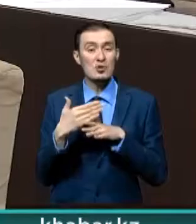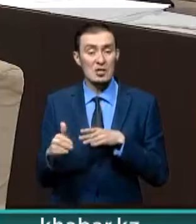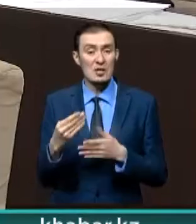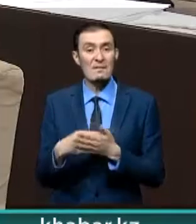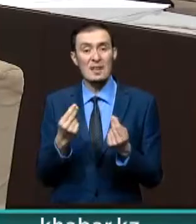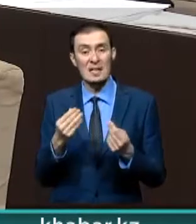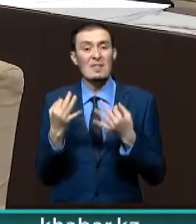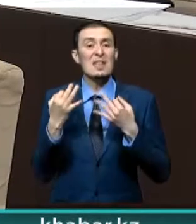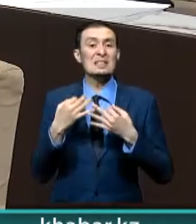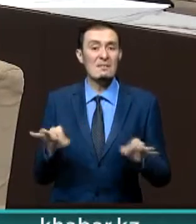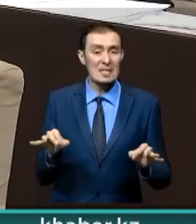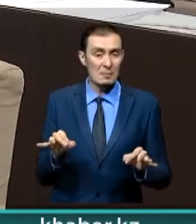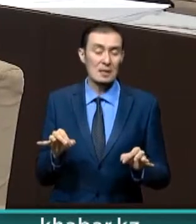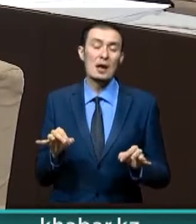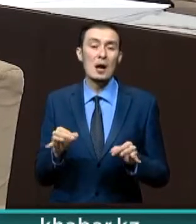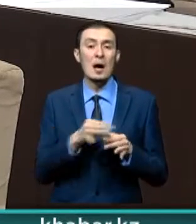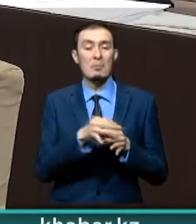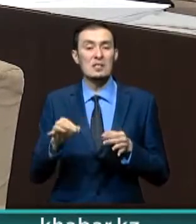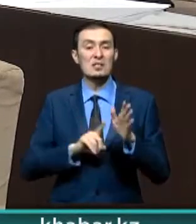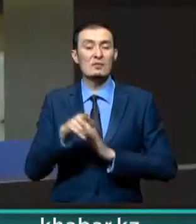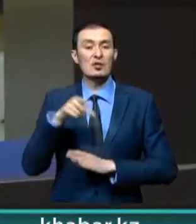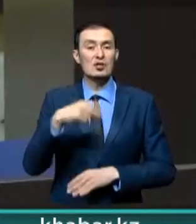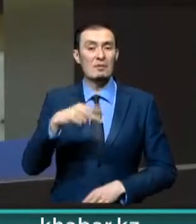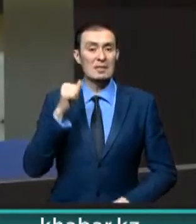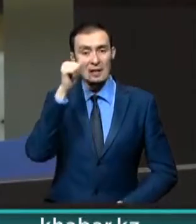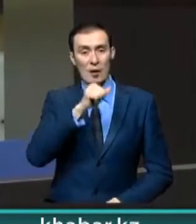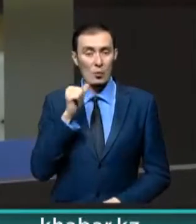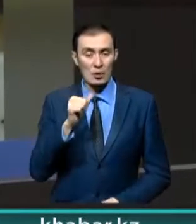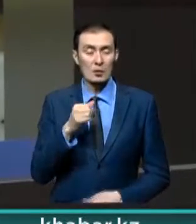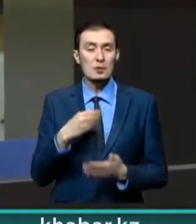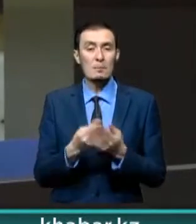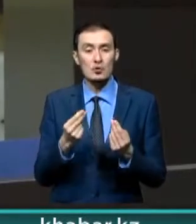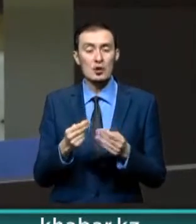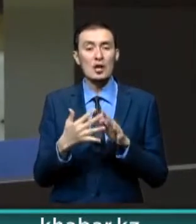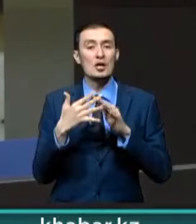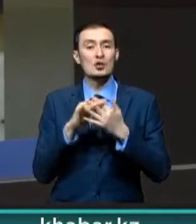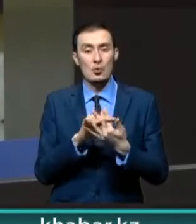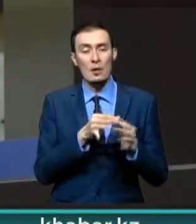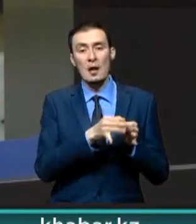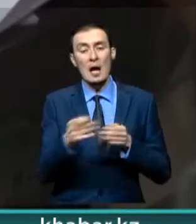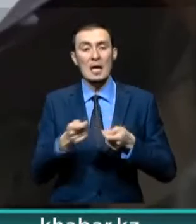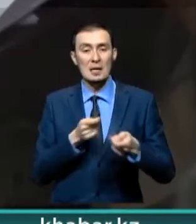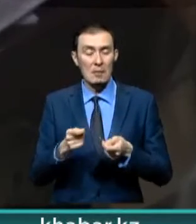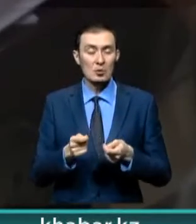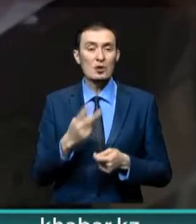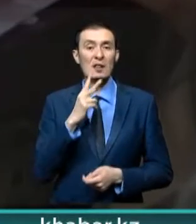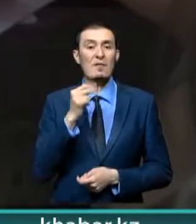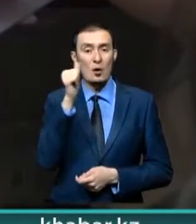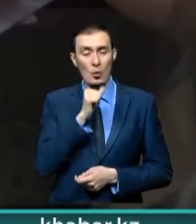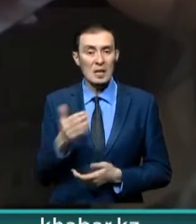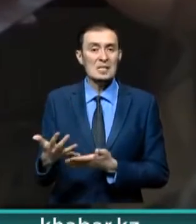финансово независимым независимыми 2020 сделали бюджета сел местные акиматы уже как 2 года